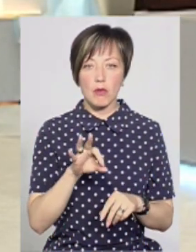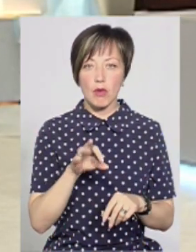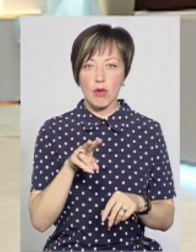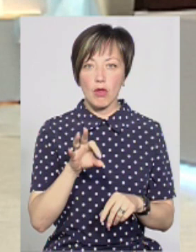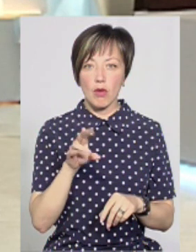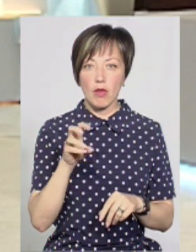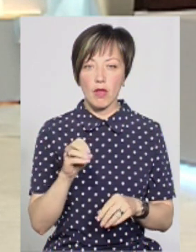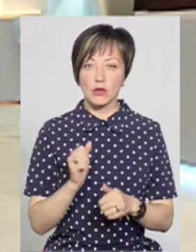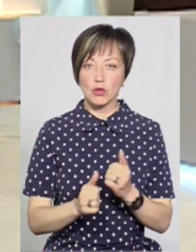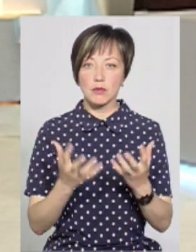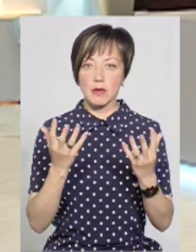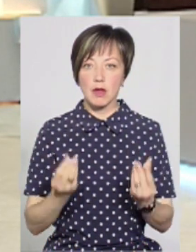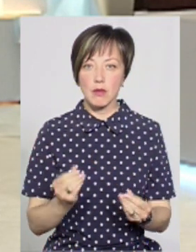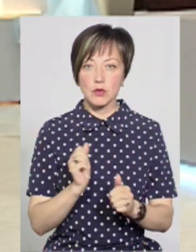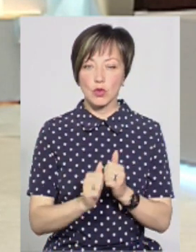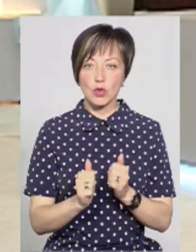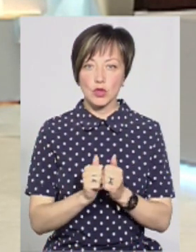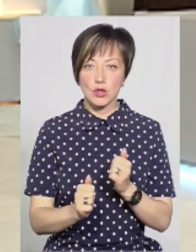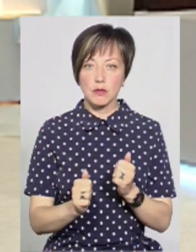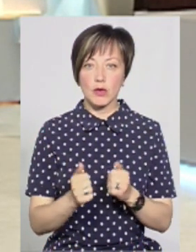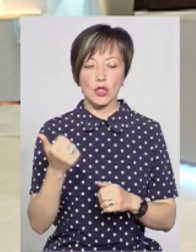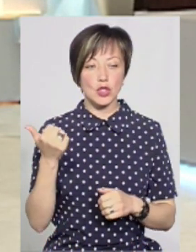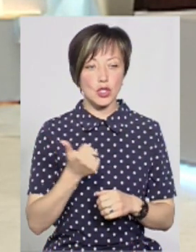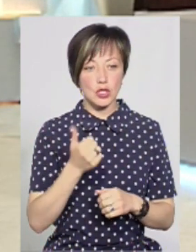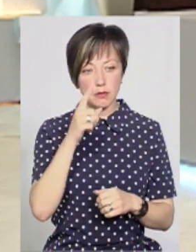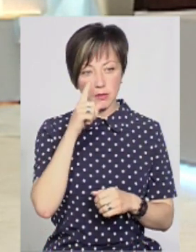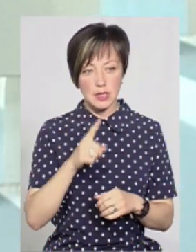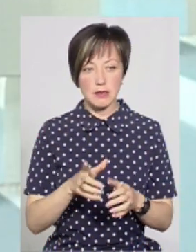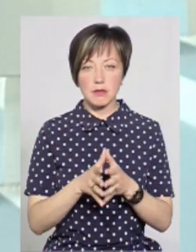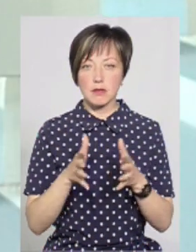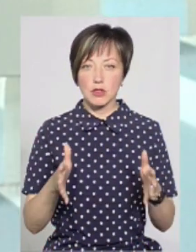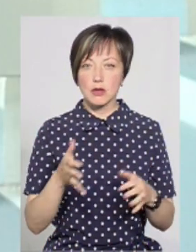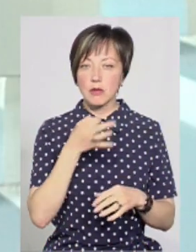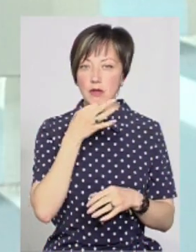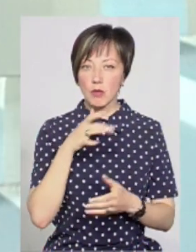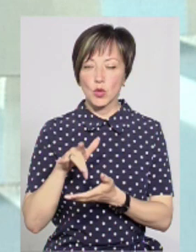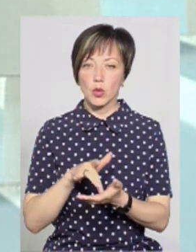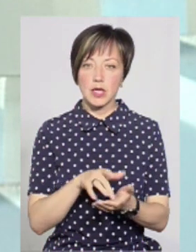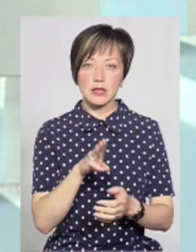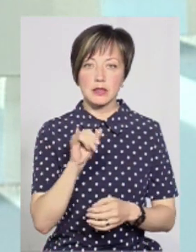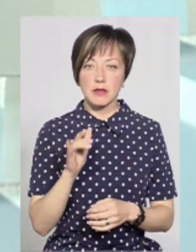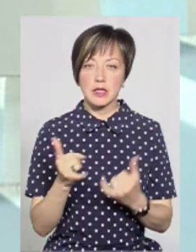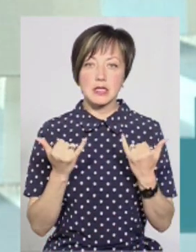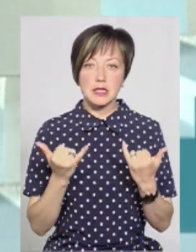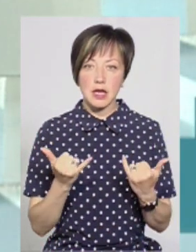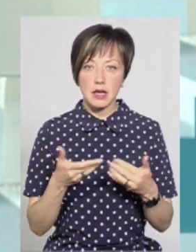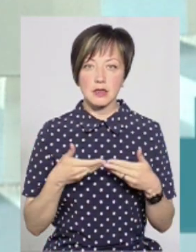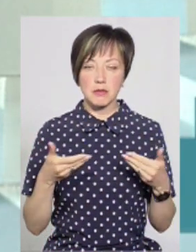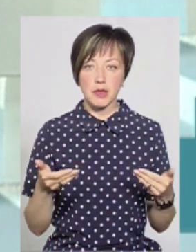буде з кожним днем, з кожним тижнем, місяцем більше приваблювати туристів. Зараз